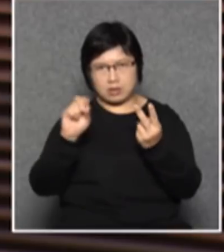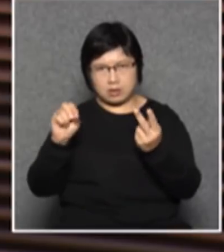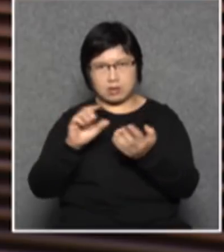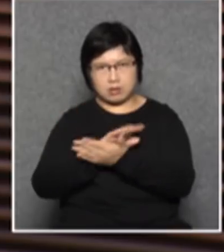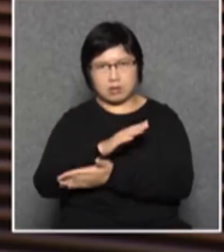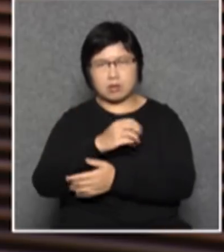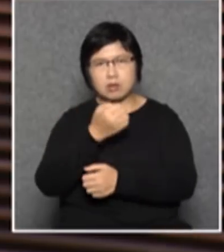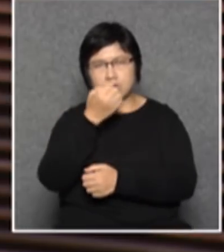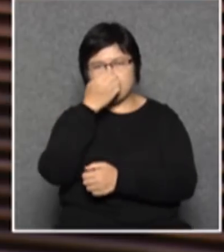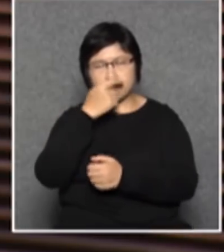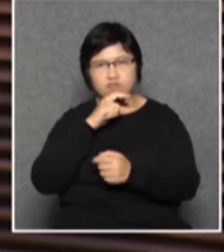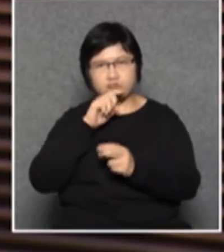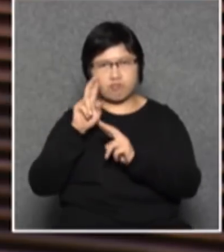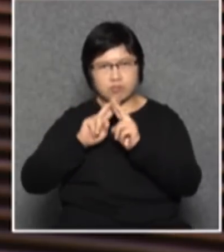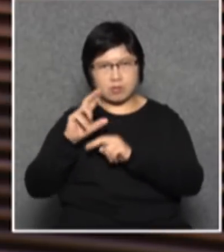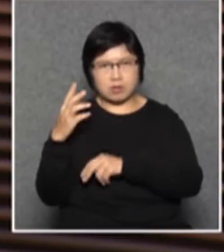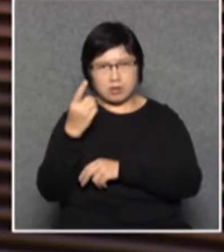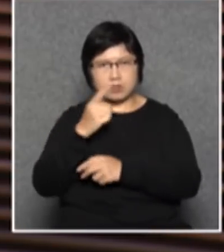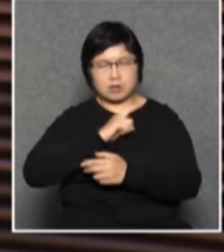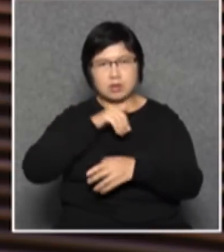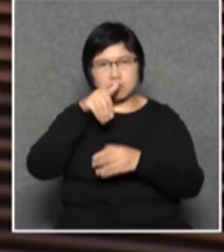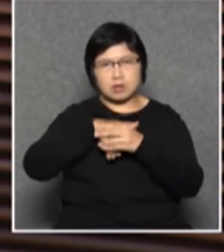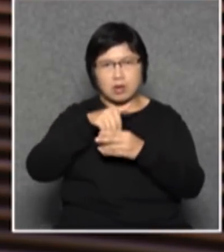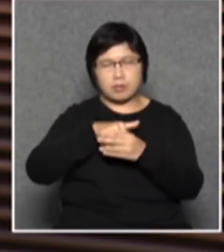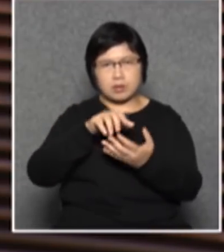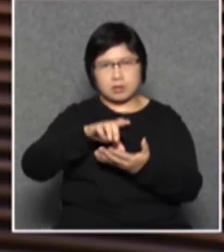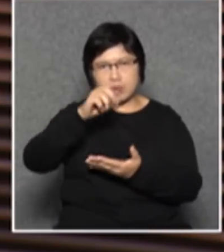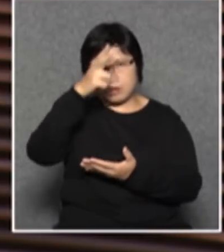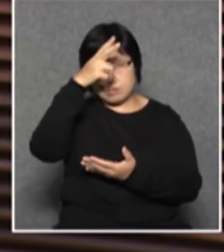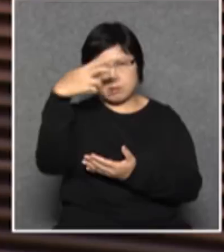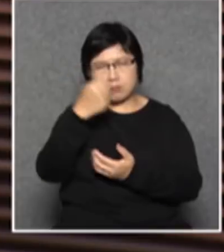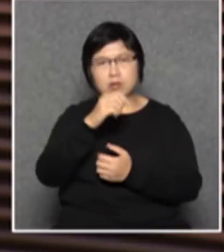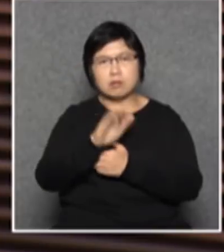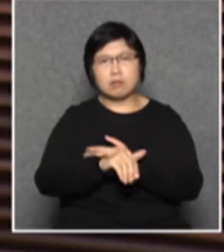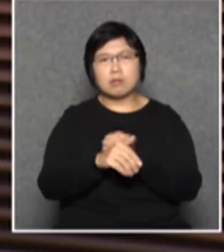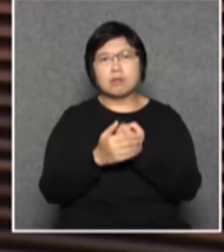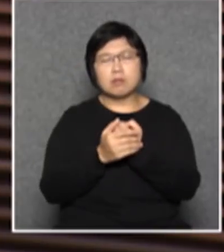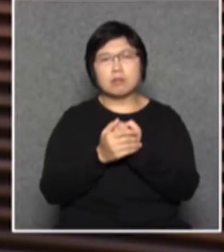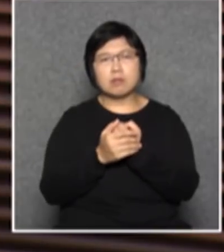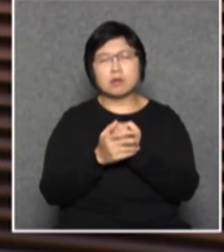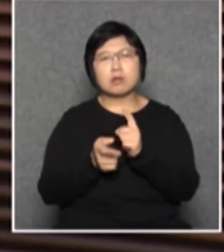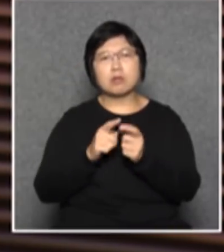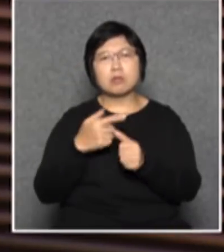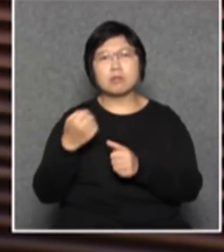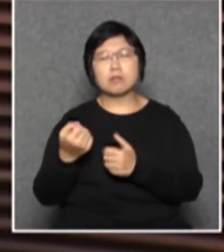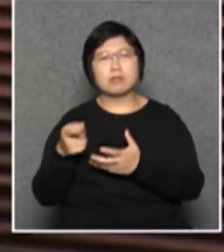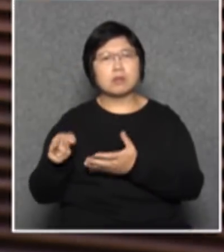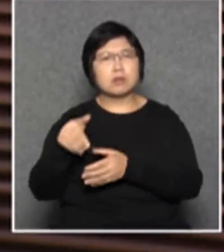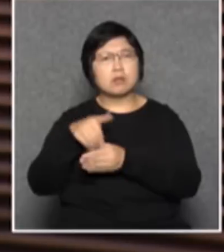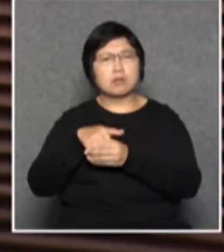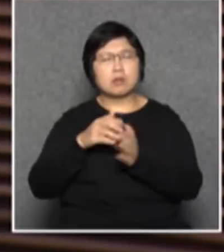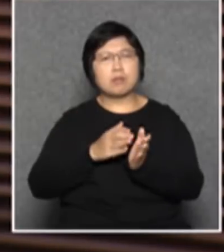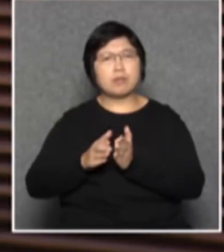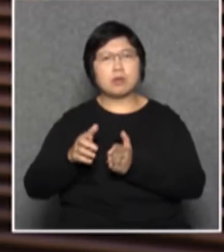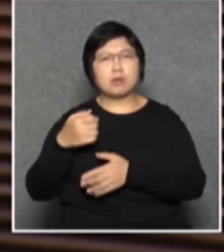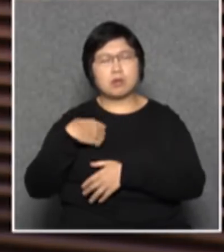以歷史性地自己投票選行政長官。代主席，這個選舉安排是